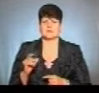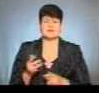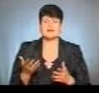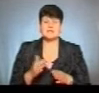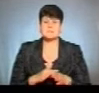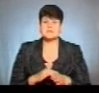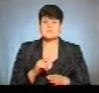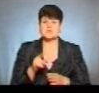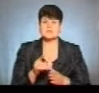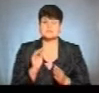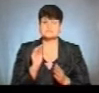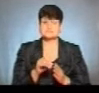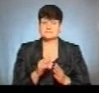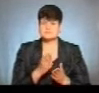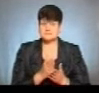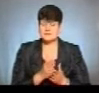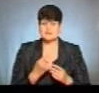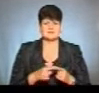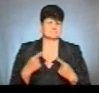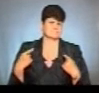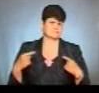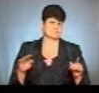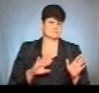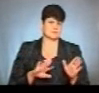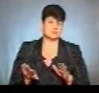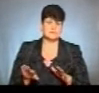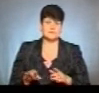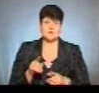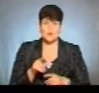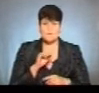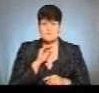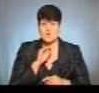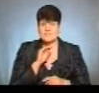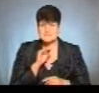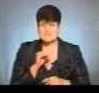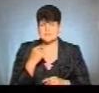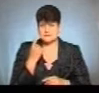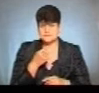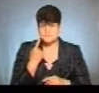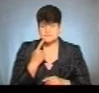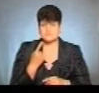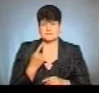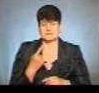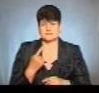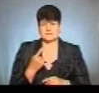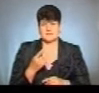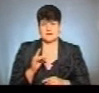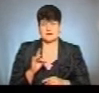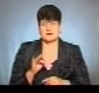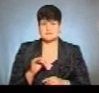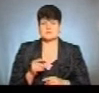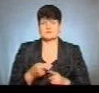прізвище там підставляється, це вже другорядне. І його професійні і особистісні риси в